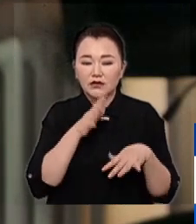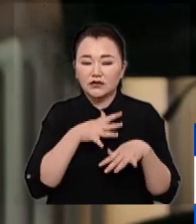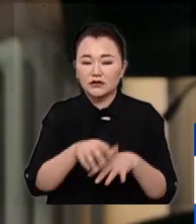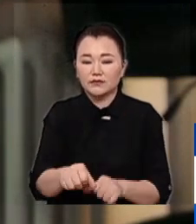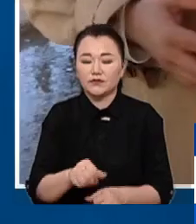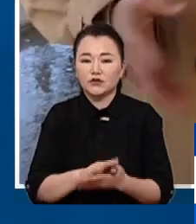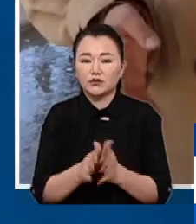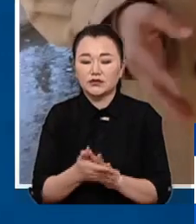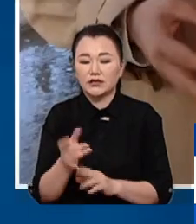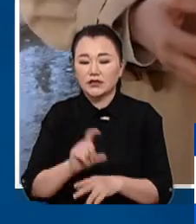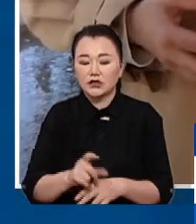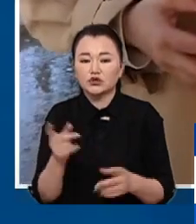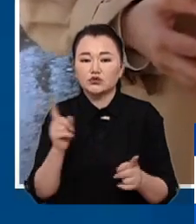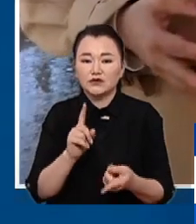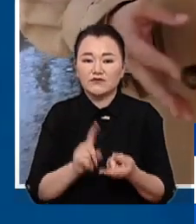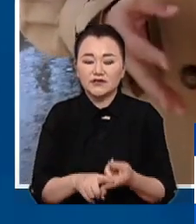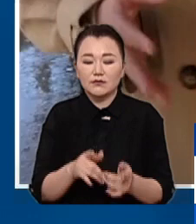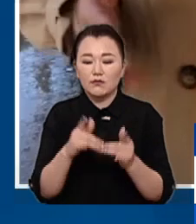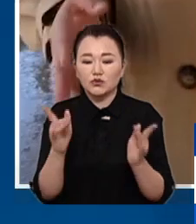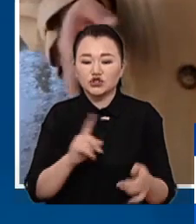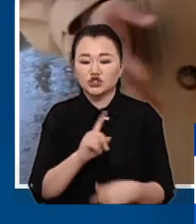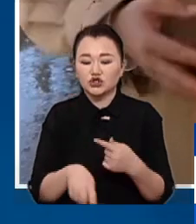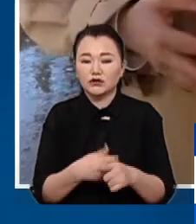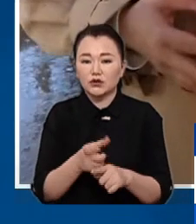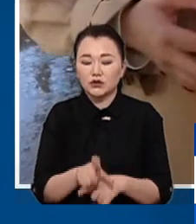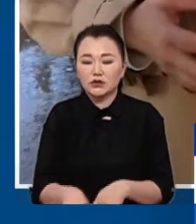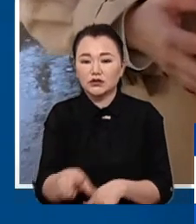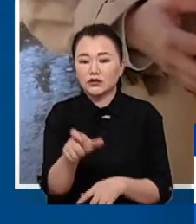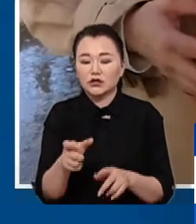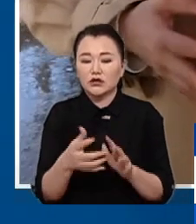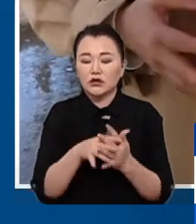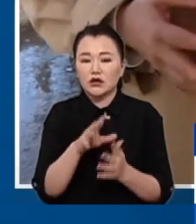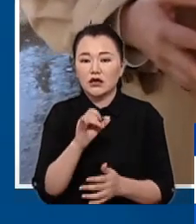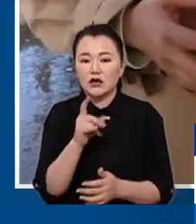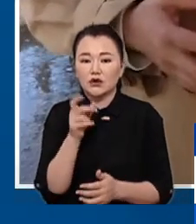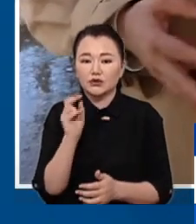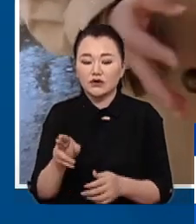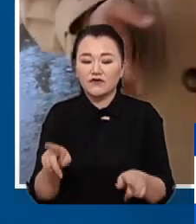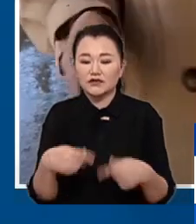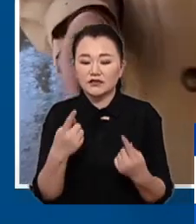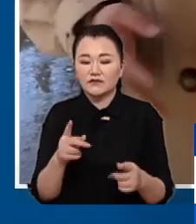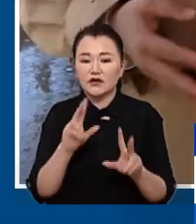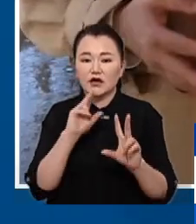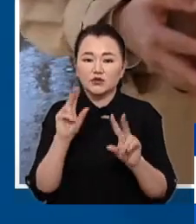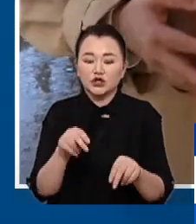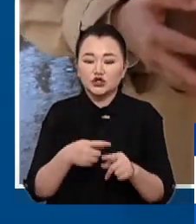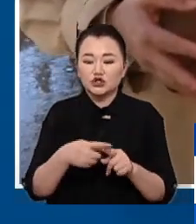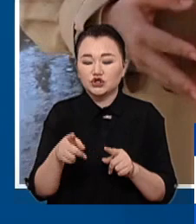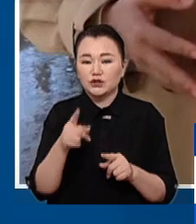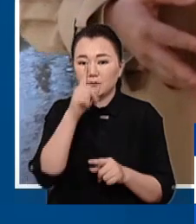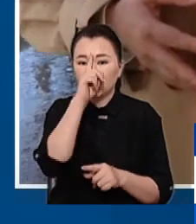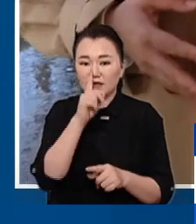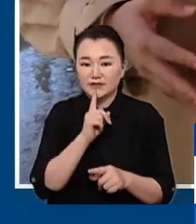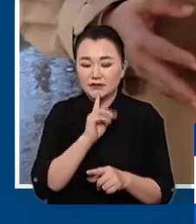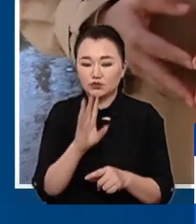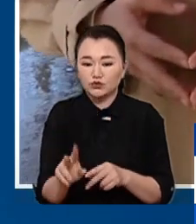чрезвычайной ситуации. Что касается моста, через который ездят жители села Каракудык, восстановить его обещают в течение месяца.